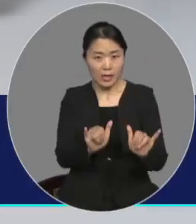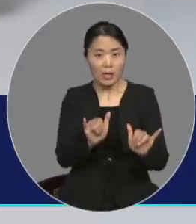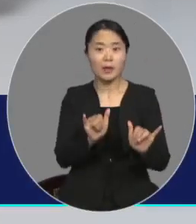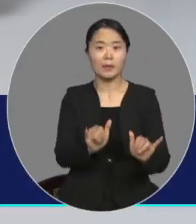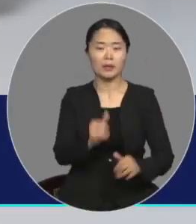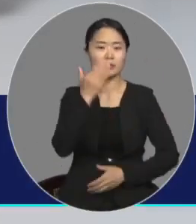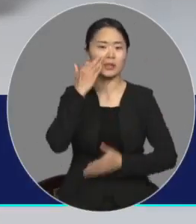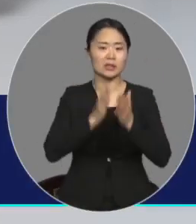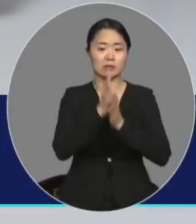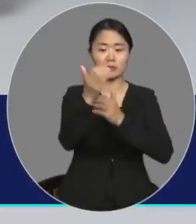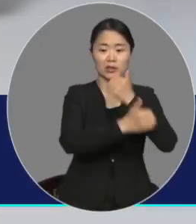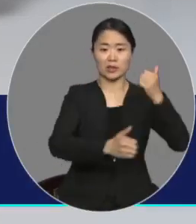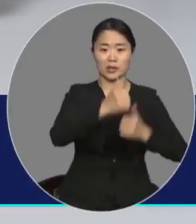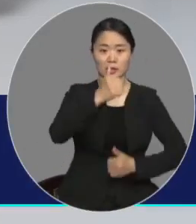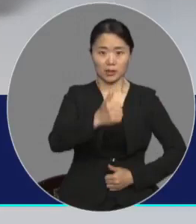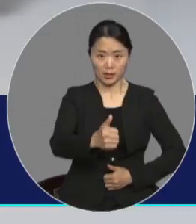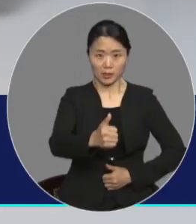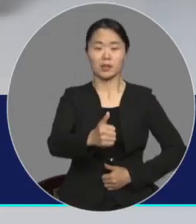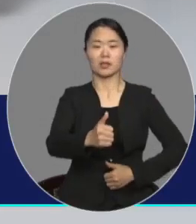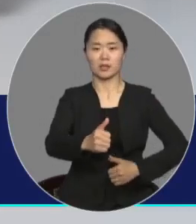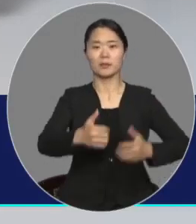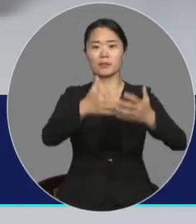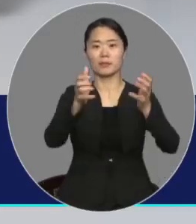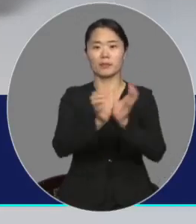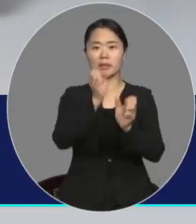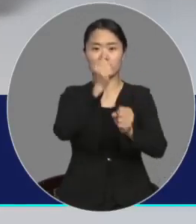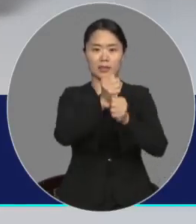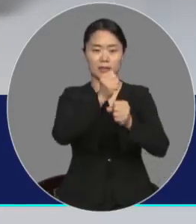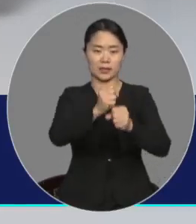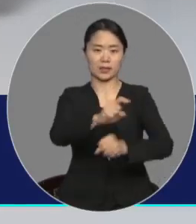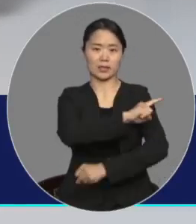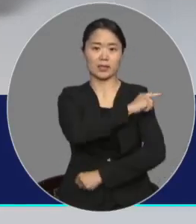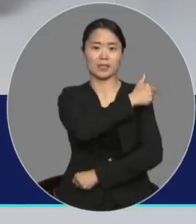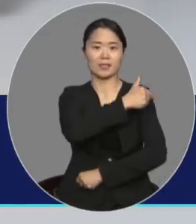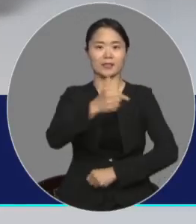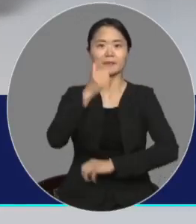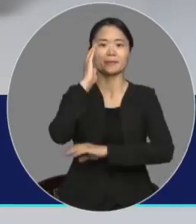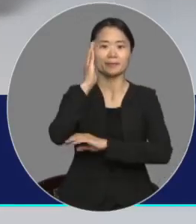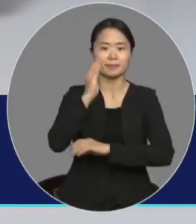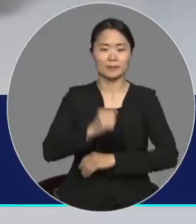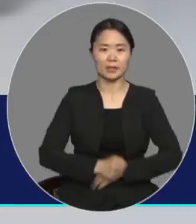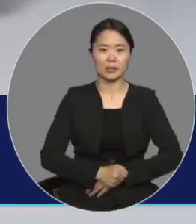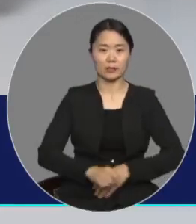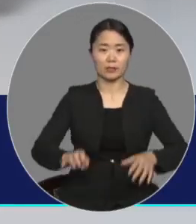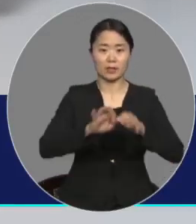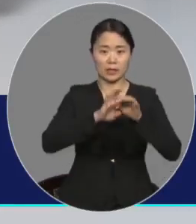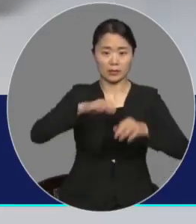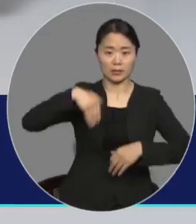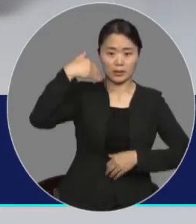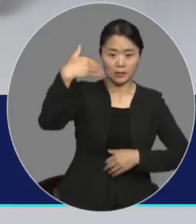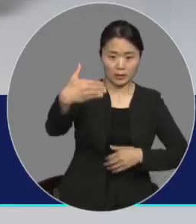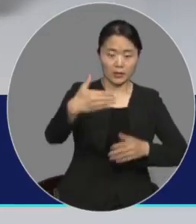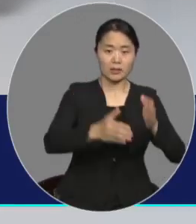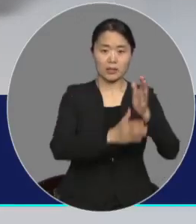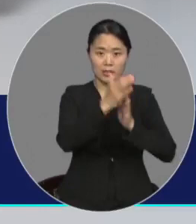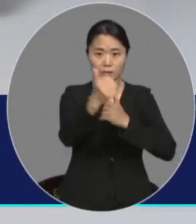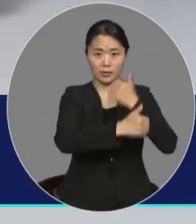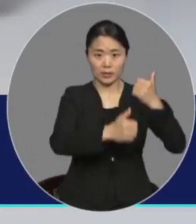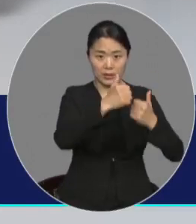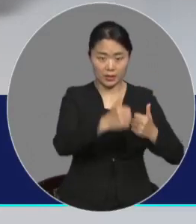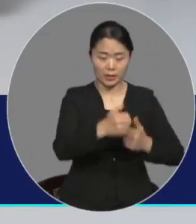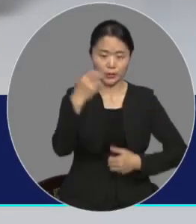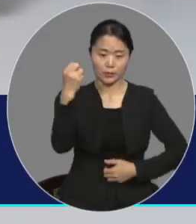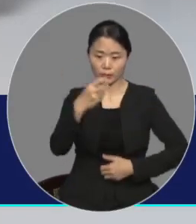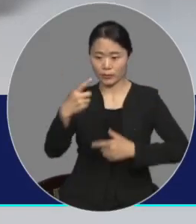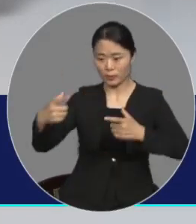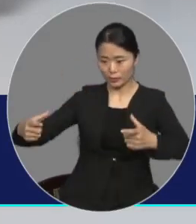후반기 의장단 구성이 가장 큰 화두입니다. 민주당은 차기 시당 위원장과 일부 지역 위원장 자리를